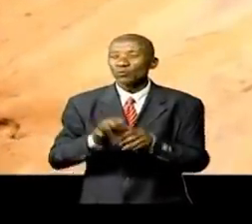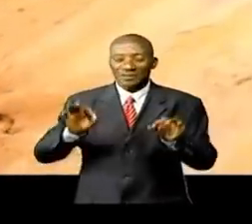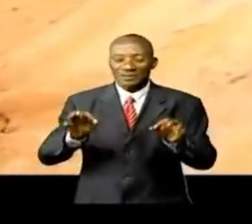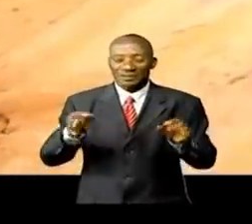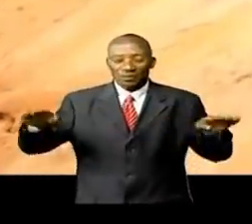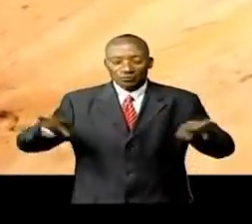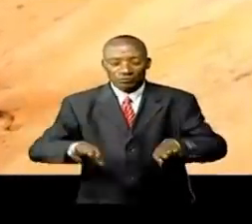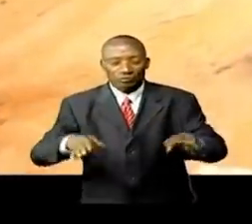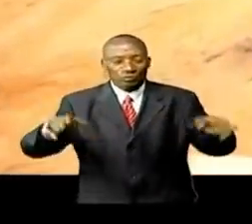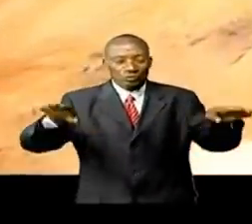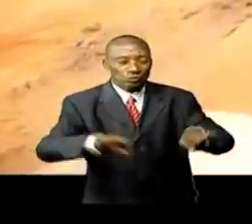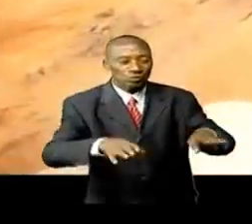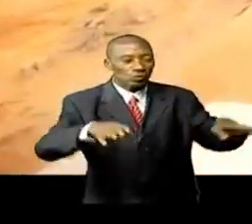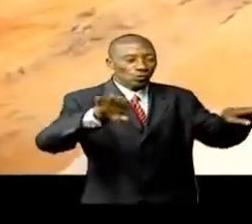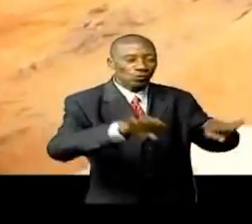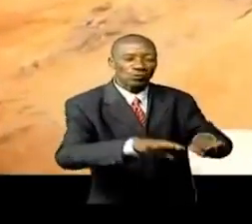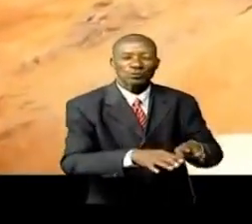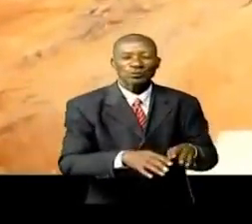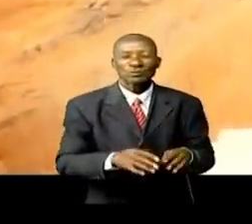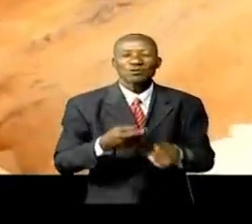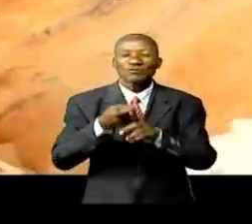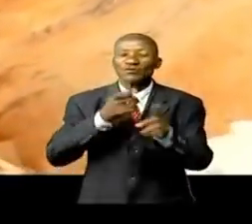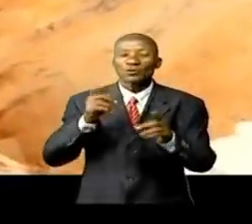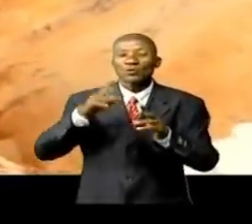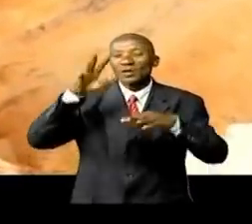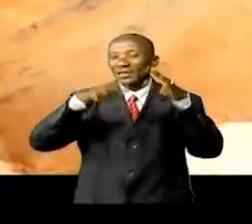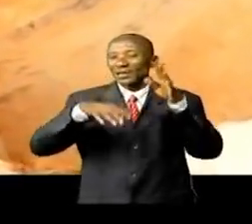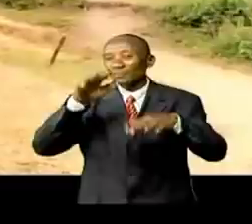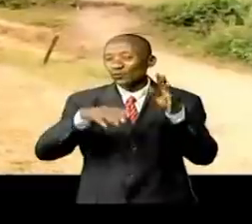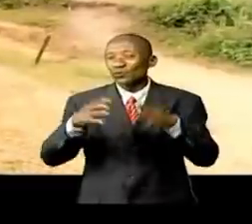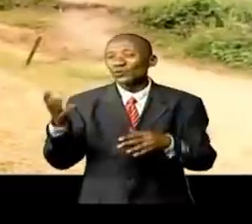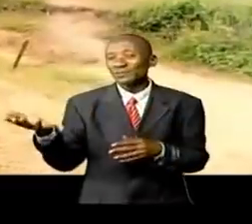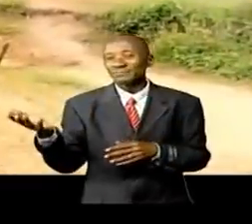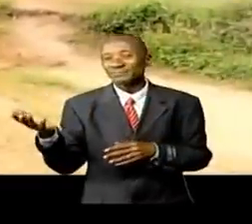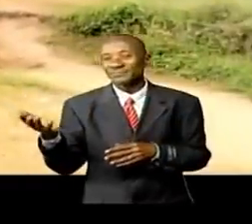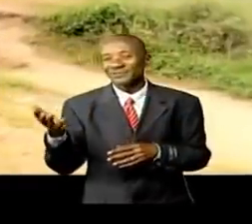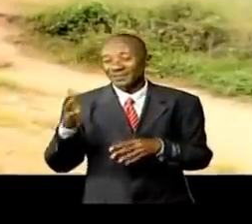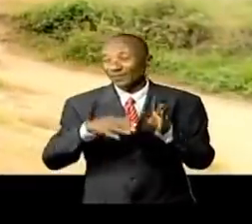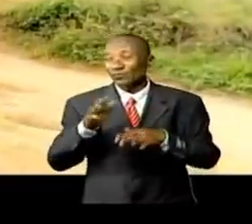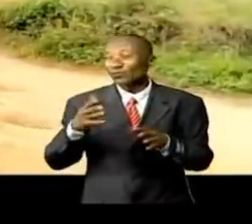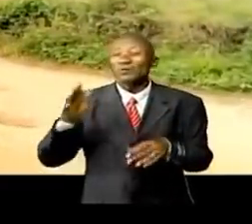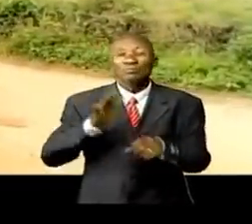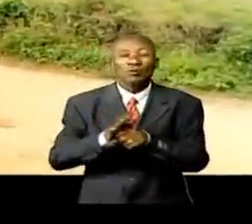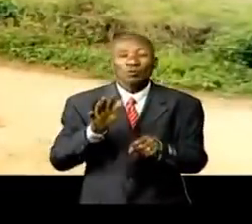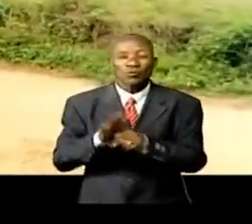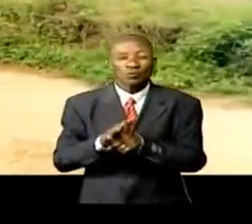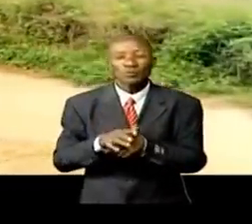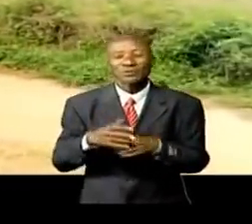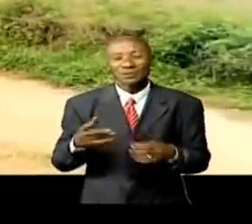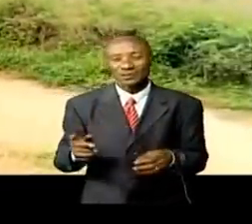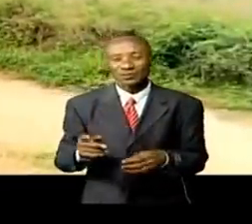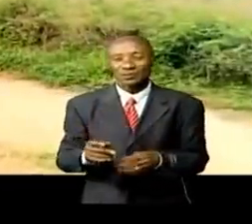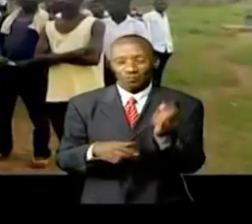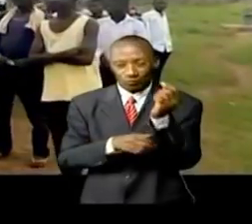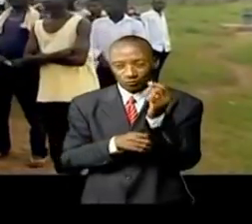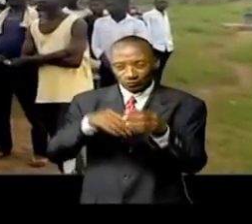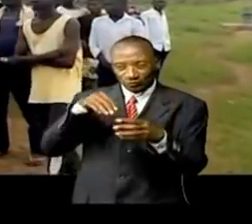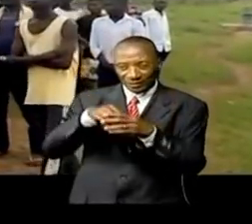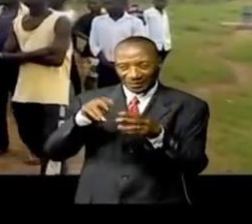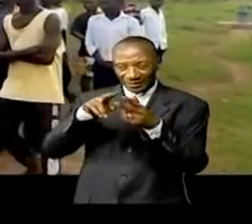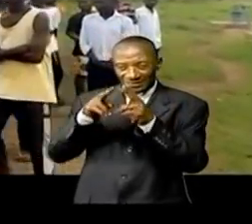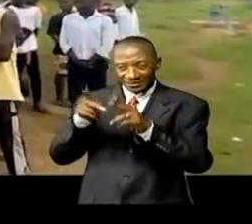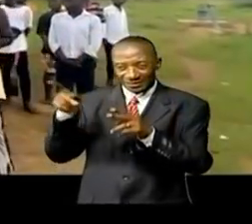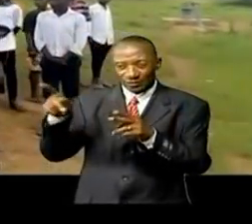diluviennes menacent de rayer de la carte ces quartiers populaires de la province du Kwilu. Les habitants de cette cité vivent dans la